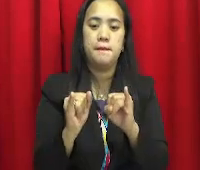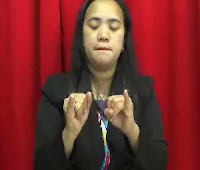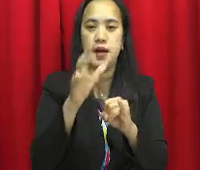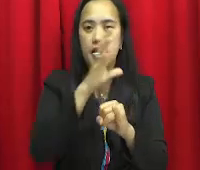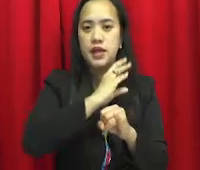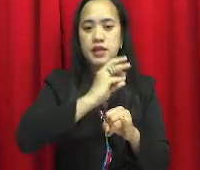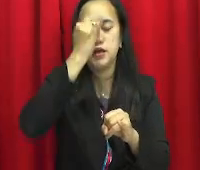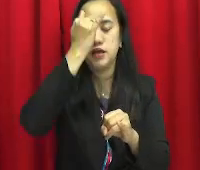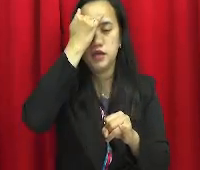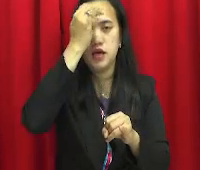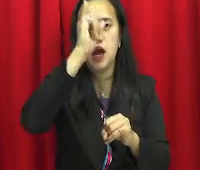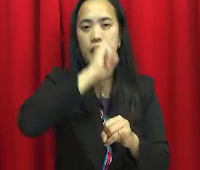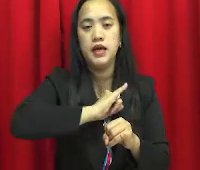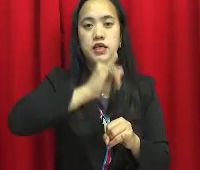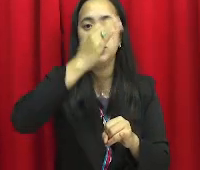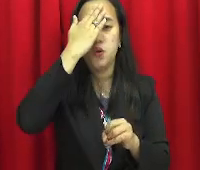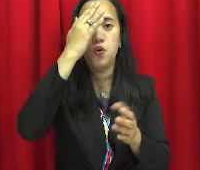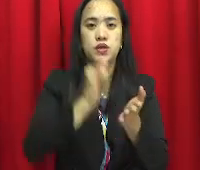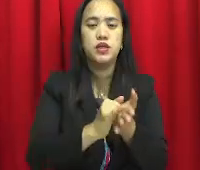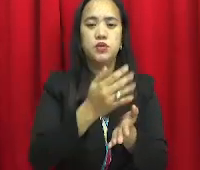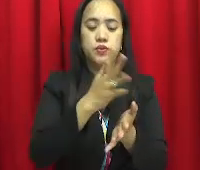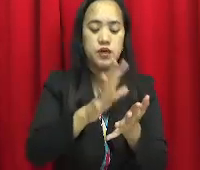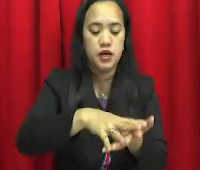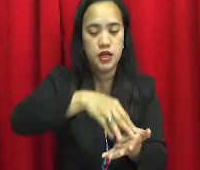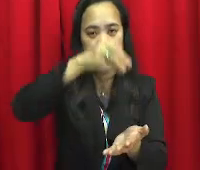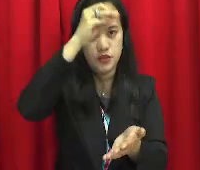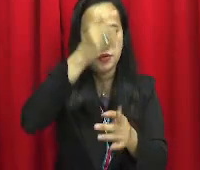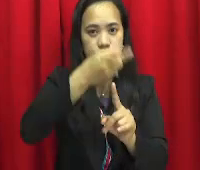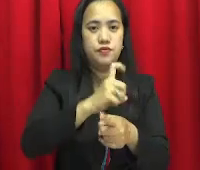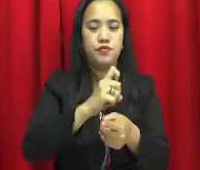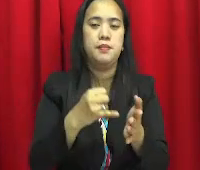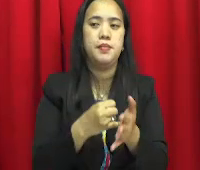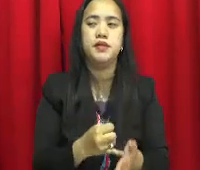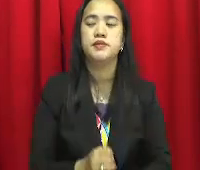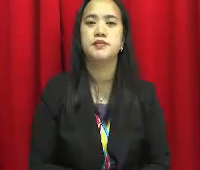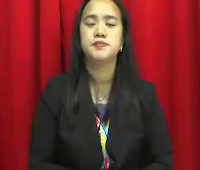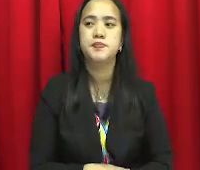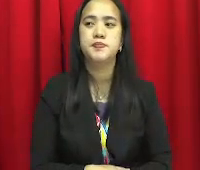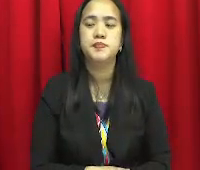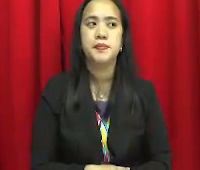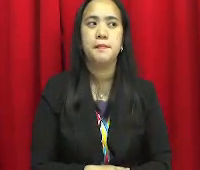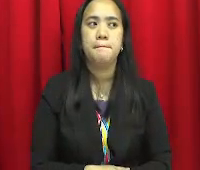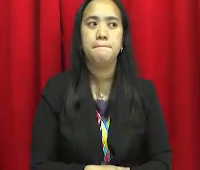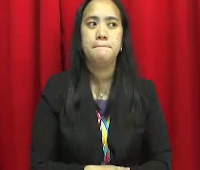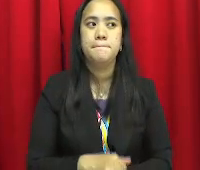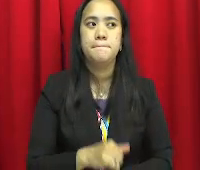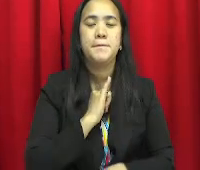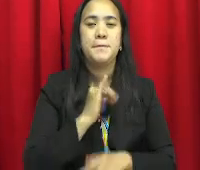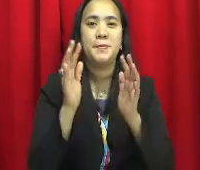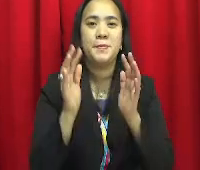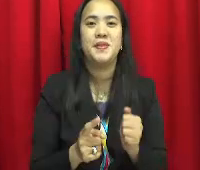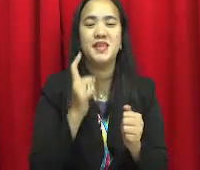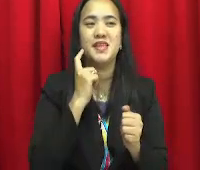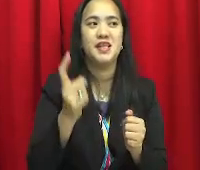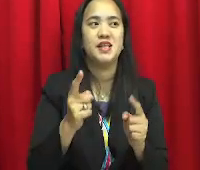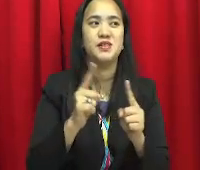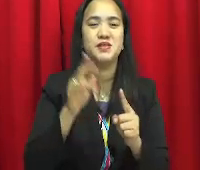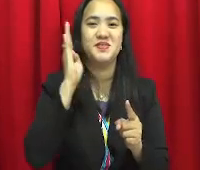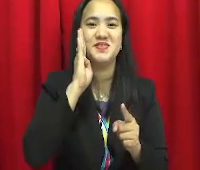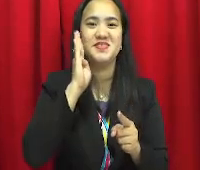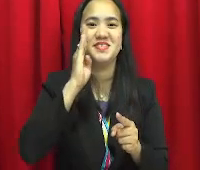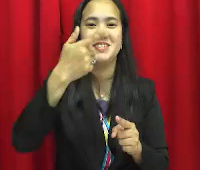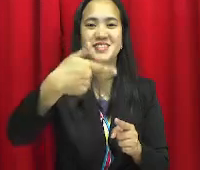naniniwala na meron tayong natututunan dito, no? Opo. And gusto ko lang sabihin kay Hiner, no, na...